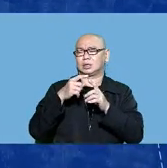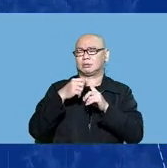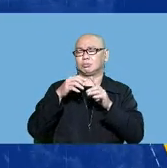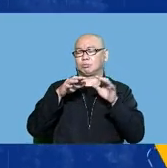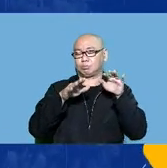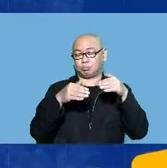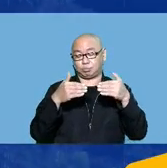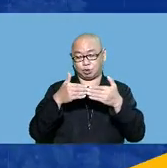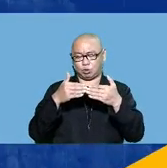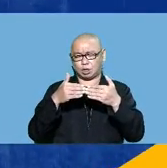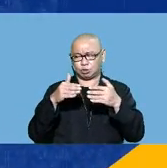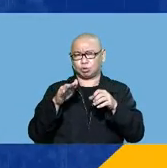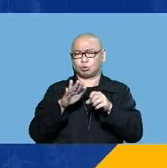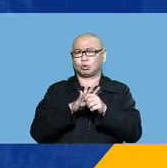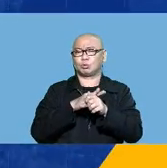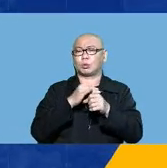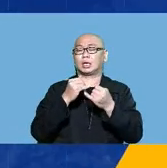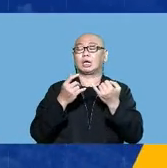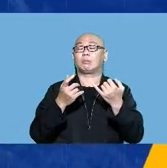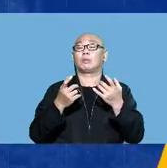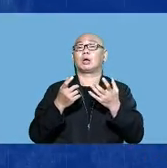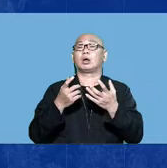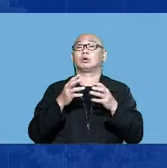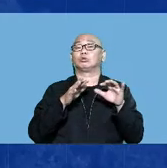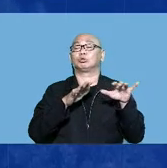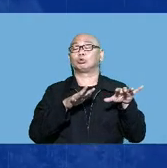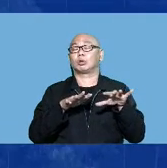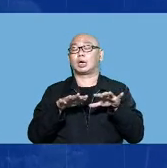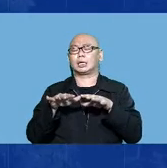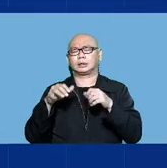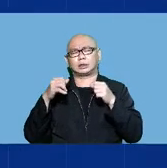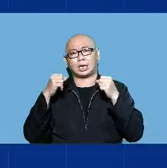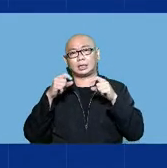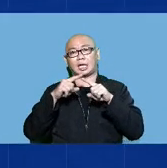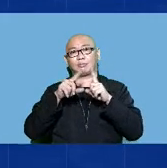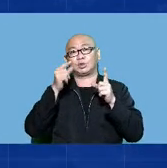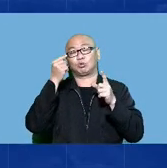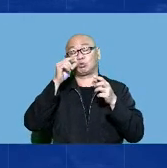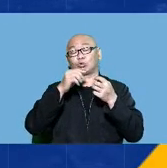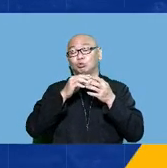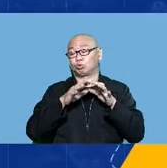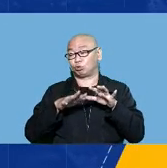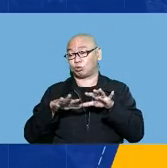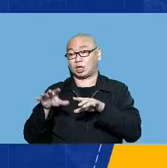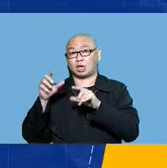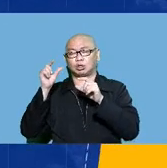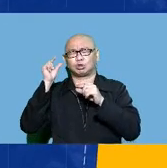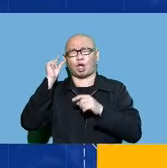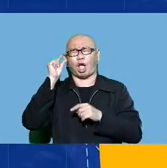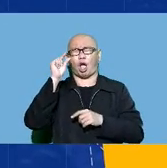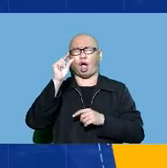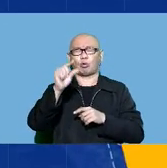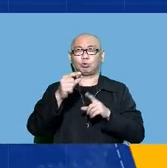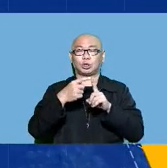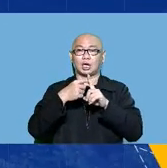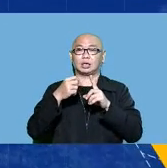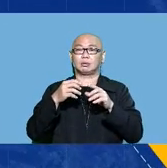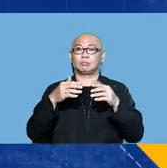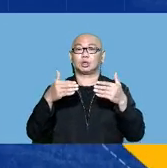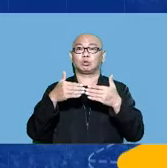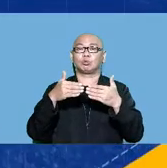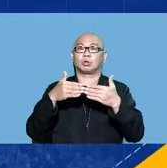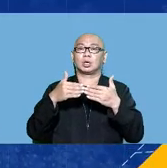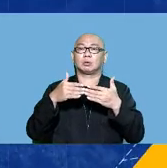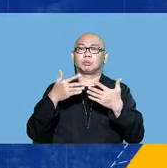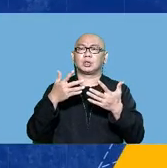sehingga sungai-sungainya sehat. Tapi untuk sungai-sungai yang jauh dari bendungan, biasanya sungai-sungainya